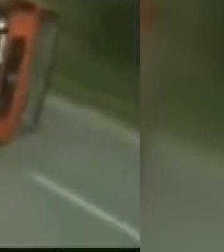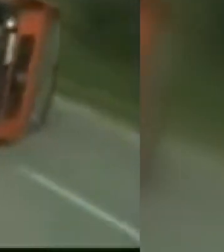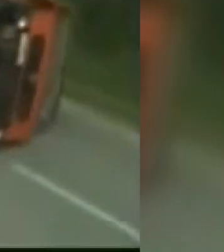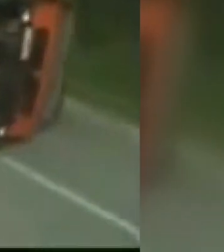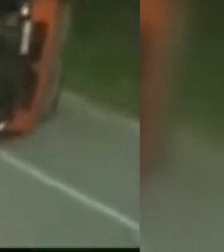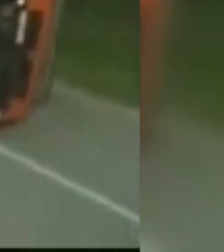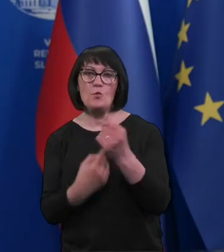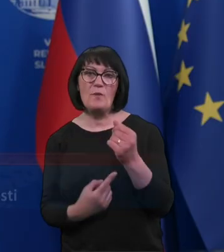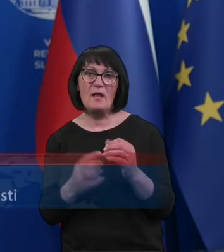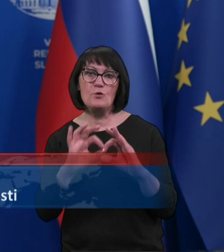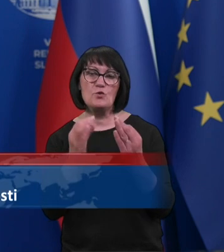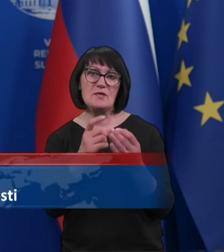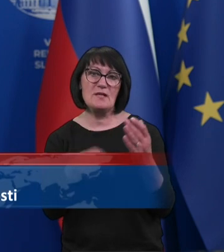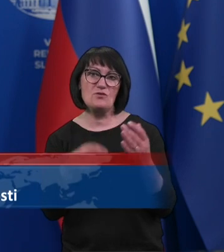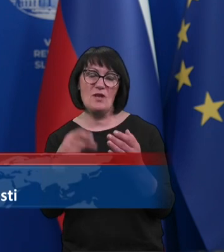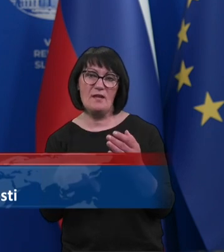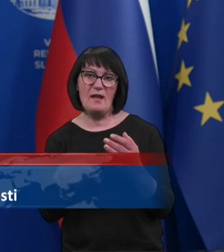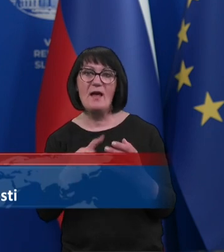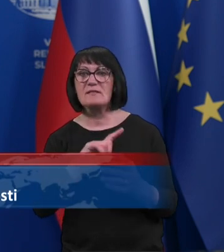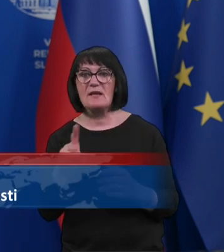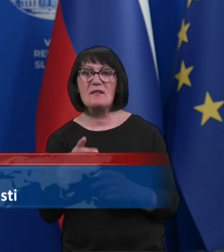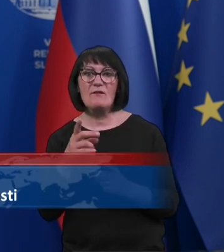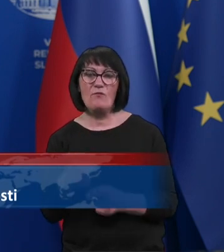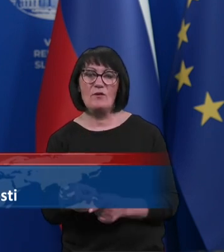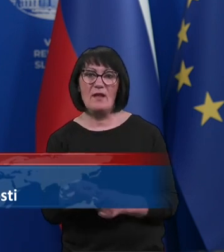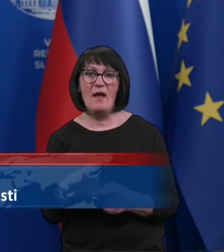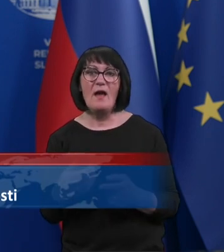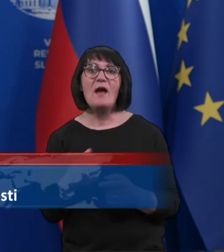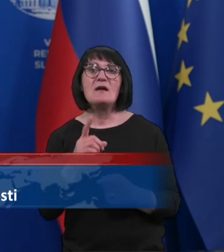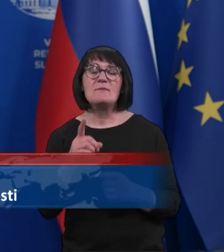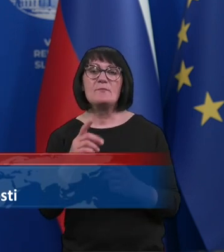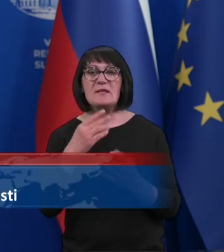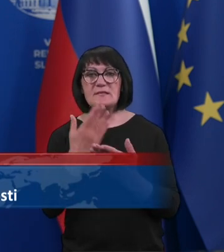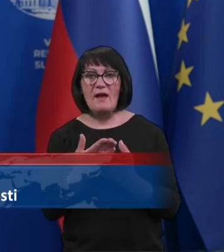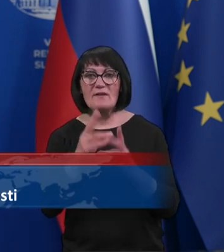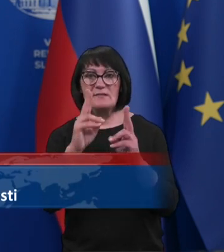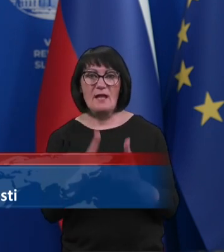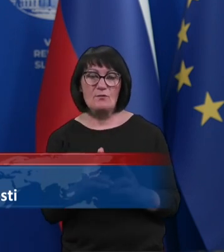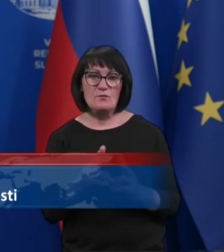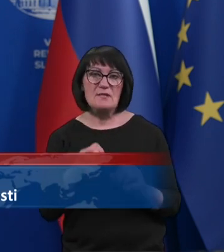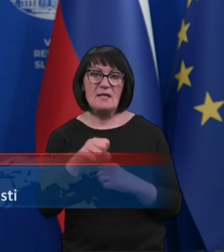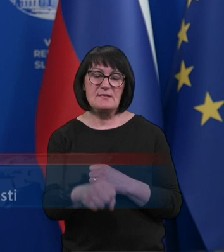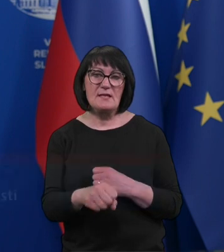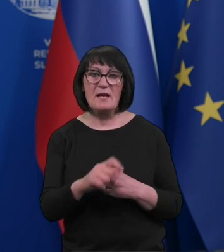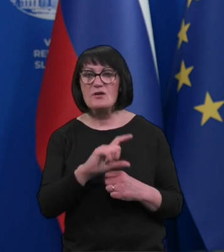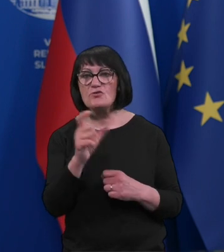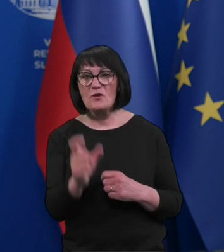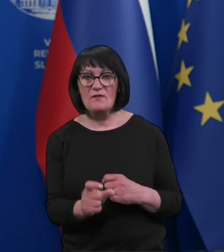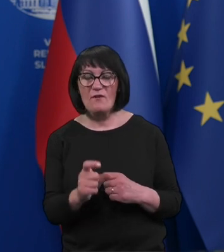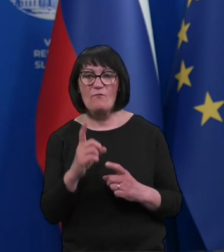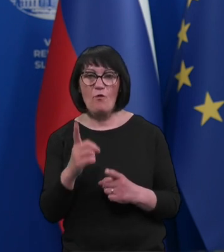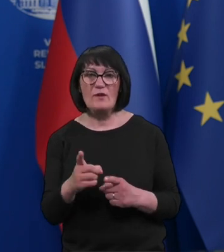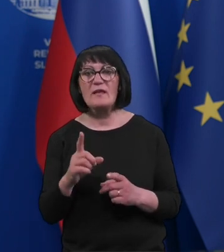žrtvah vojnega nasilja. Novela priznava status žrtve vojnega nasilja družinskim članom po osebi, ki je kot civilna